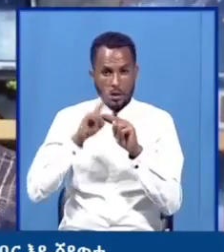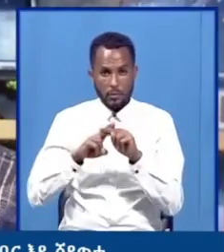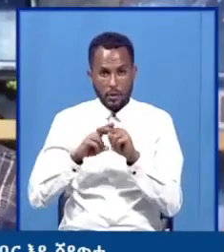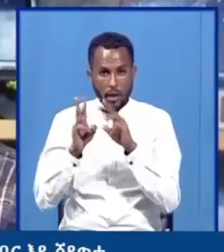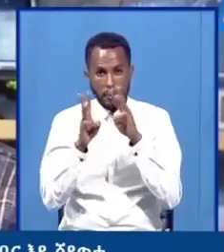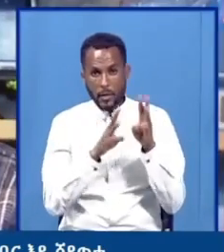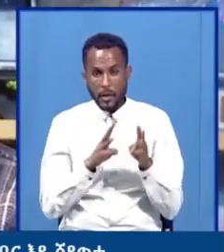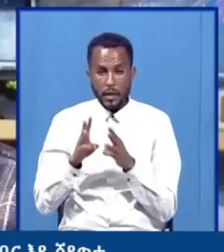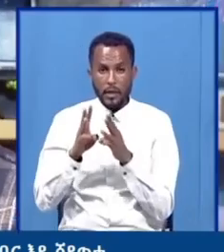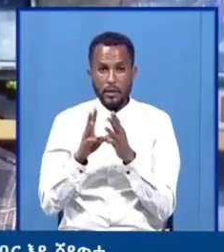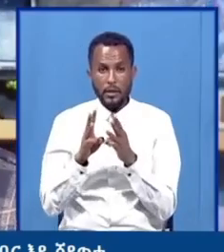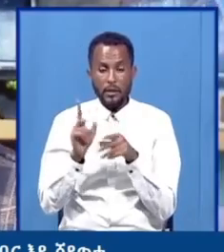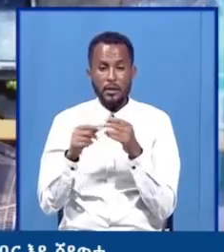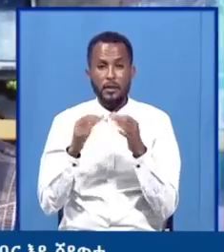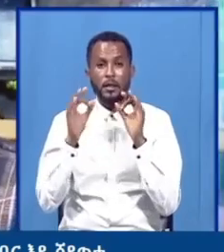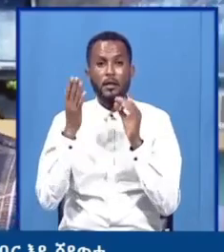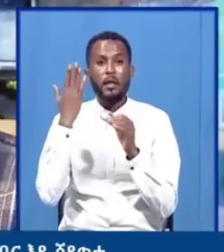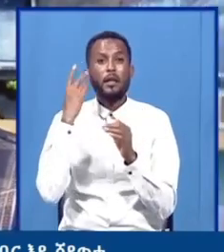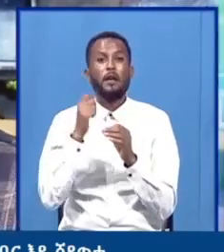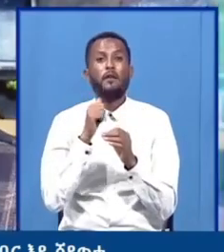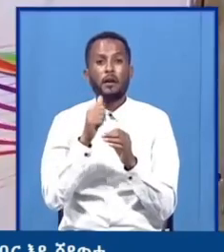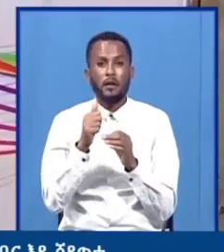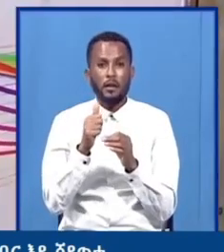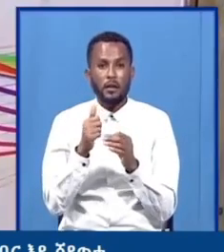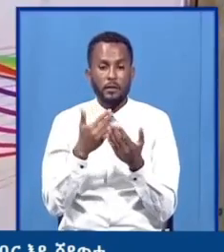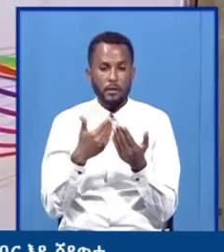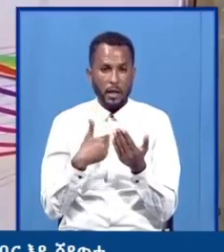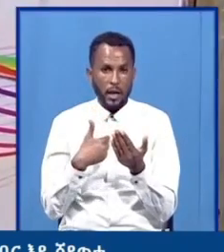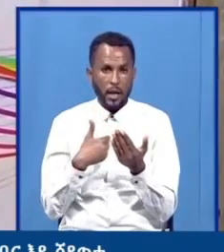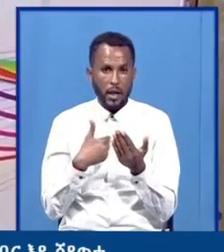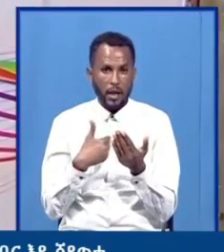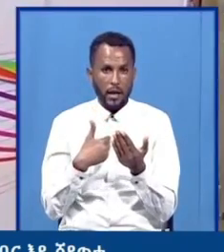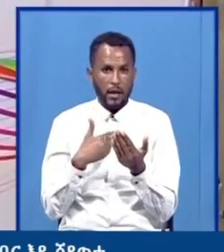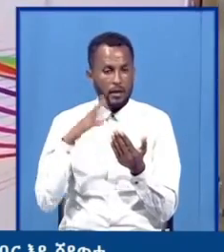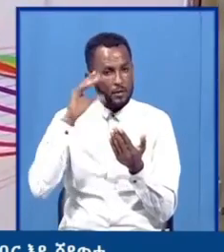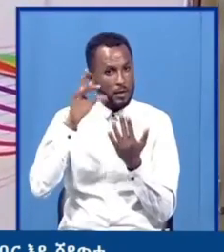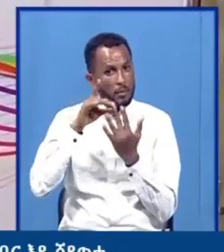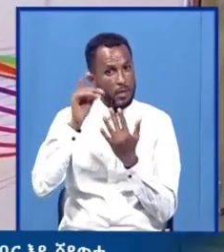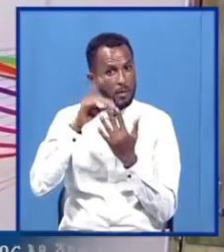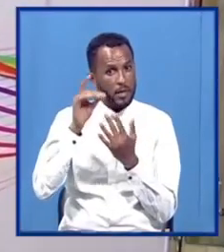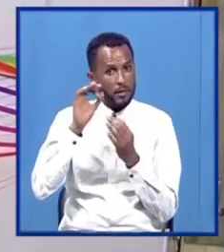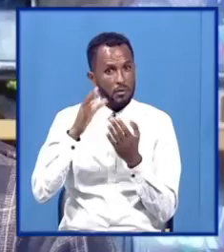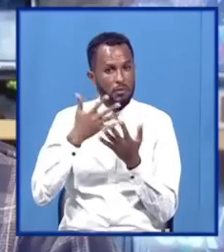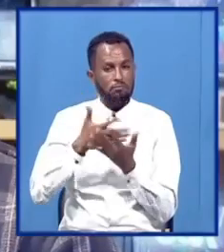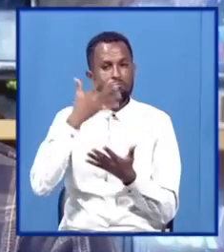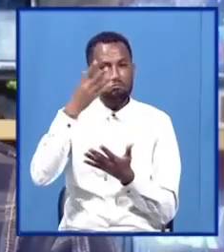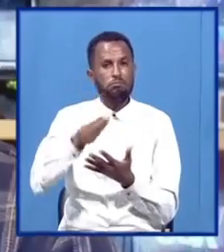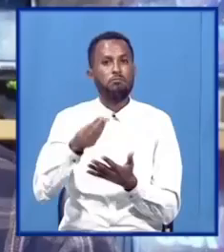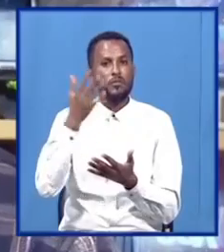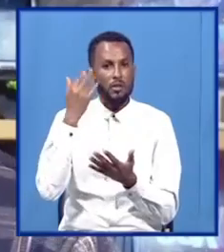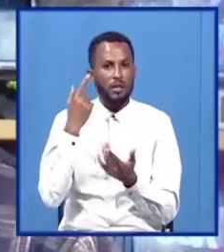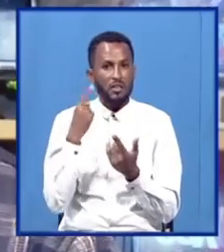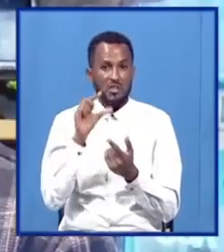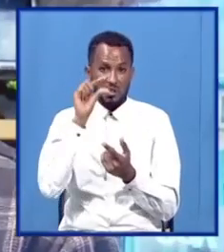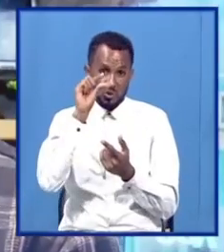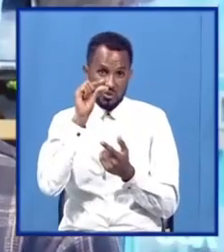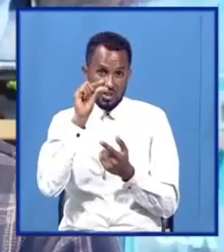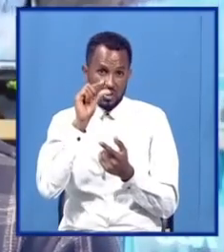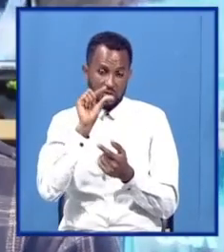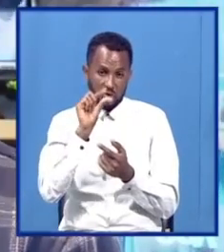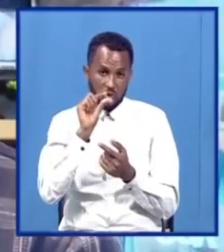للا بوتا سلالي نركو نورنا بتال الله يا تو سبا مارش سلالي ولو يغزنيرو خازل تو سنه